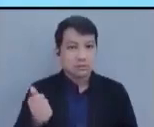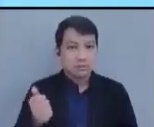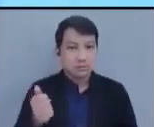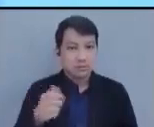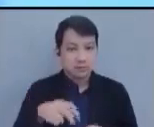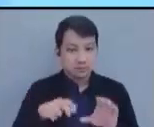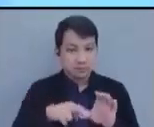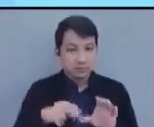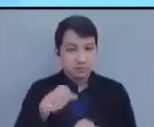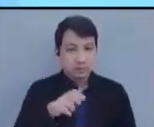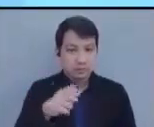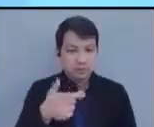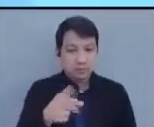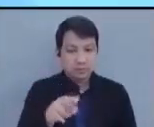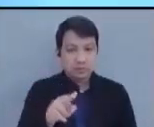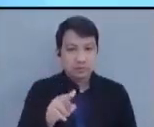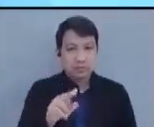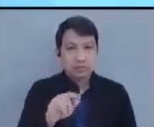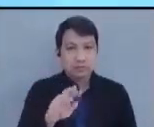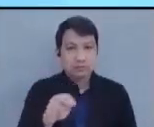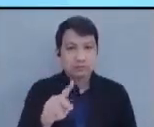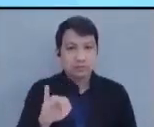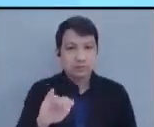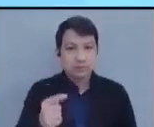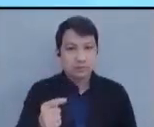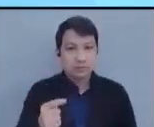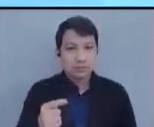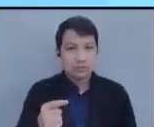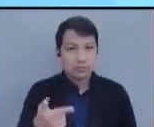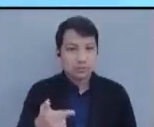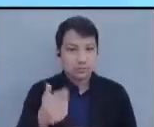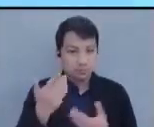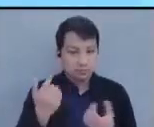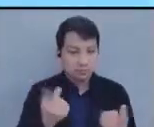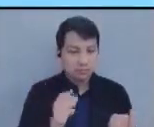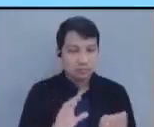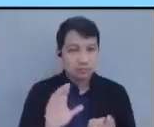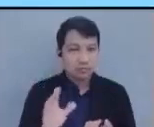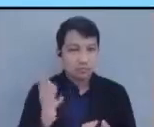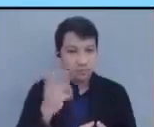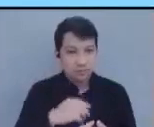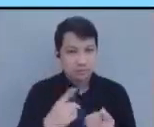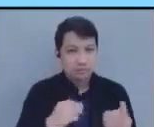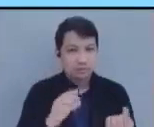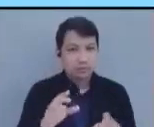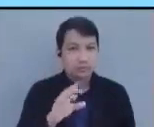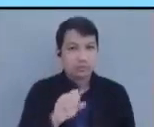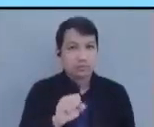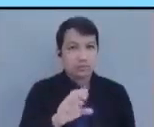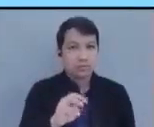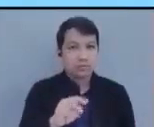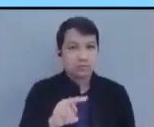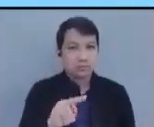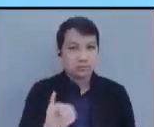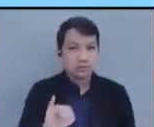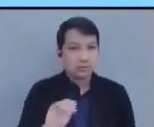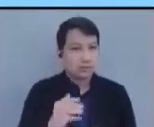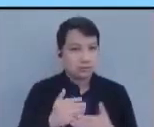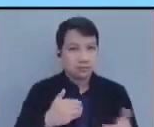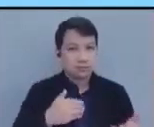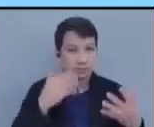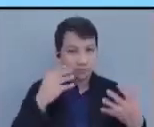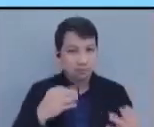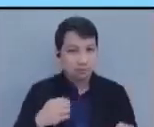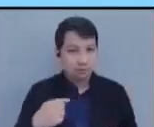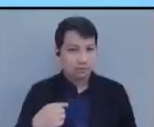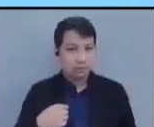Bunting, tatalakayin nilang mabuti kung ano ang pinakamainam na gawin sa SM&I. Ayaw niyang pangunahan ang magiging pasya ng komite, pero kung ang